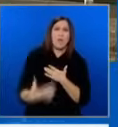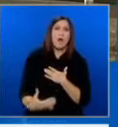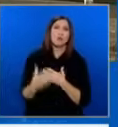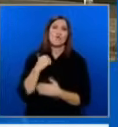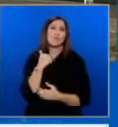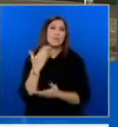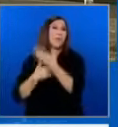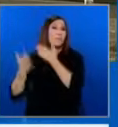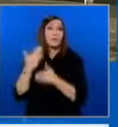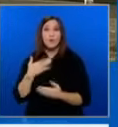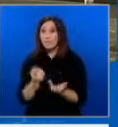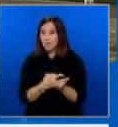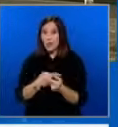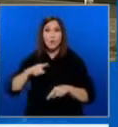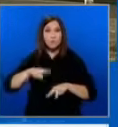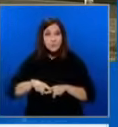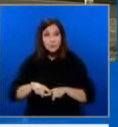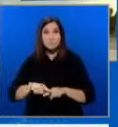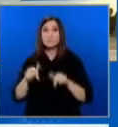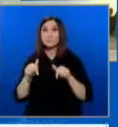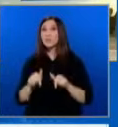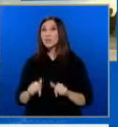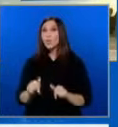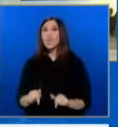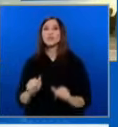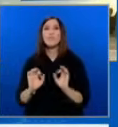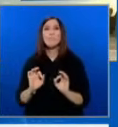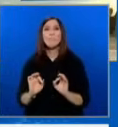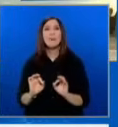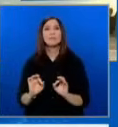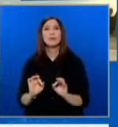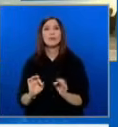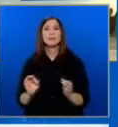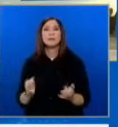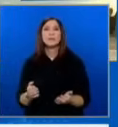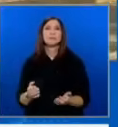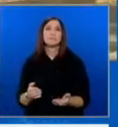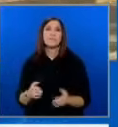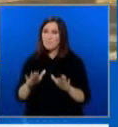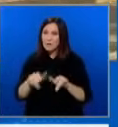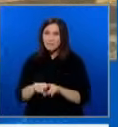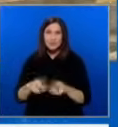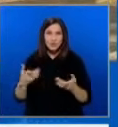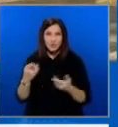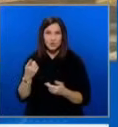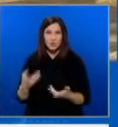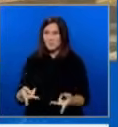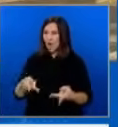криминално минало, има няколко присъди, но към настоящия момент се води за реабилитиран. Затова